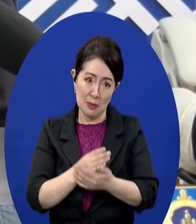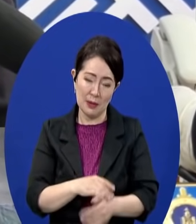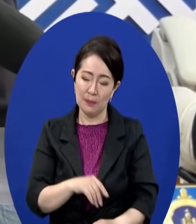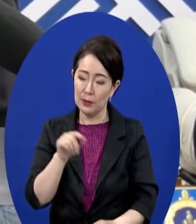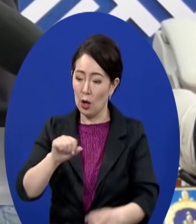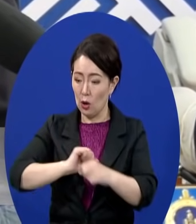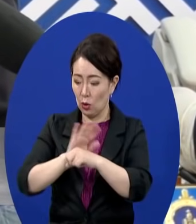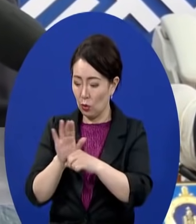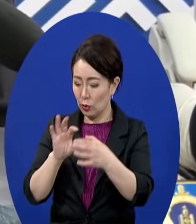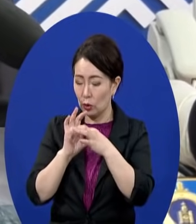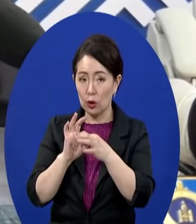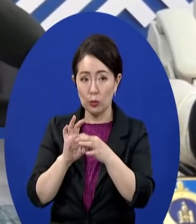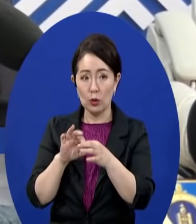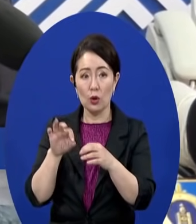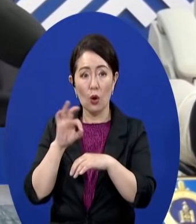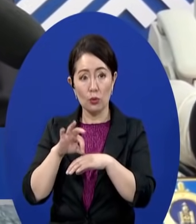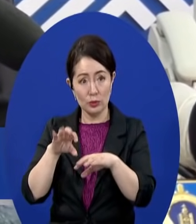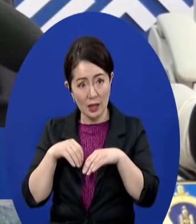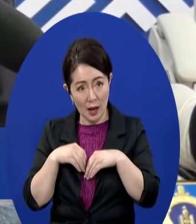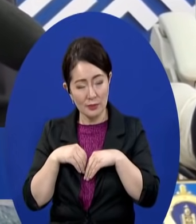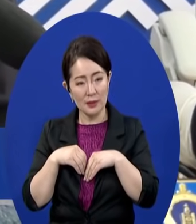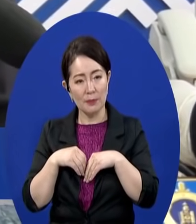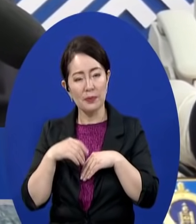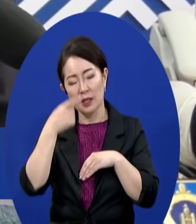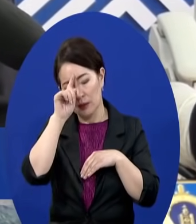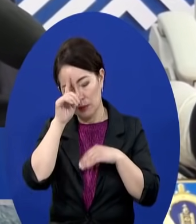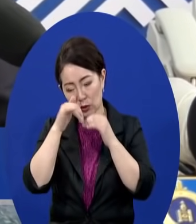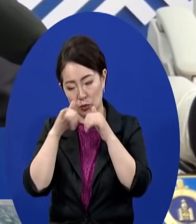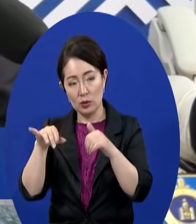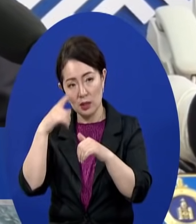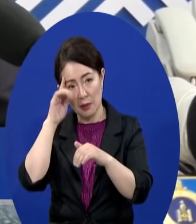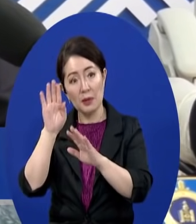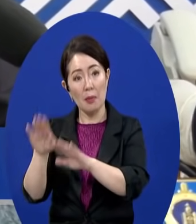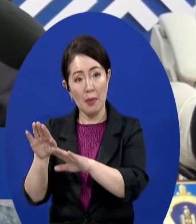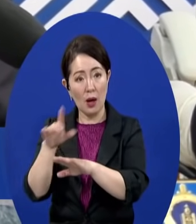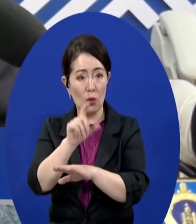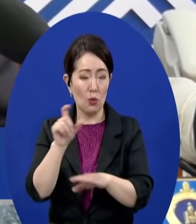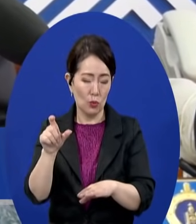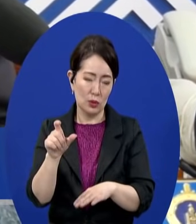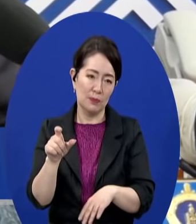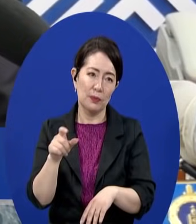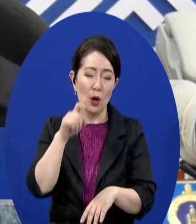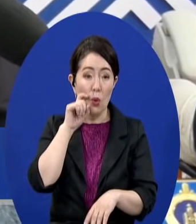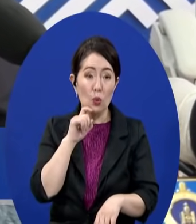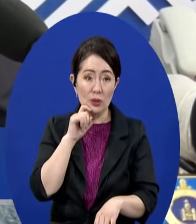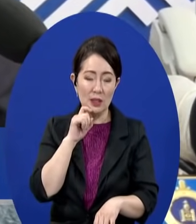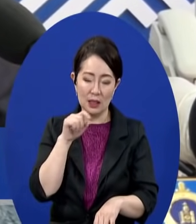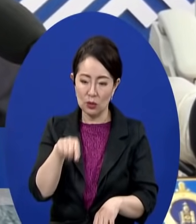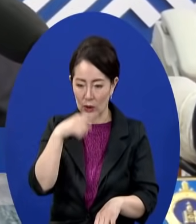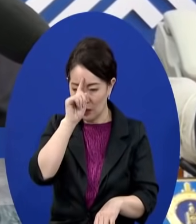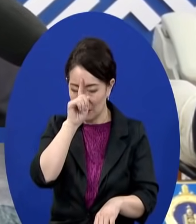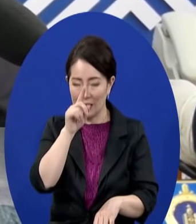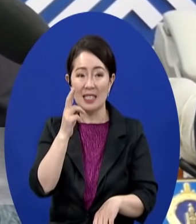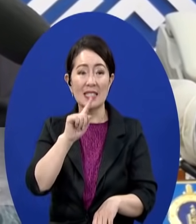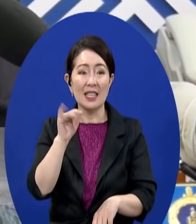улмаас халдвар аваад эмнэлэг тусгаарлагдсан эмчлэгдэж байгаа өвчтнүүдийн хүсэлтийг тухайн эмнэлгийн